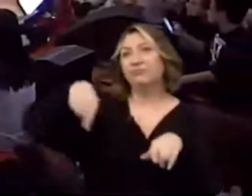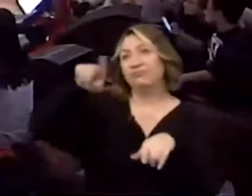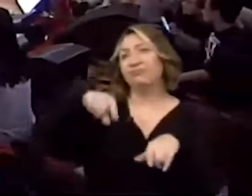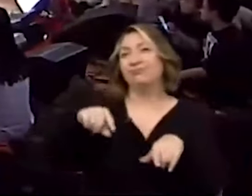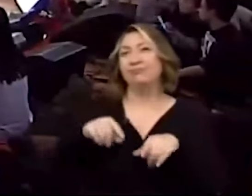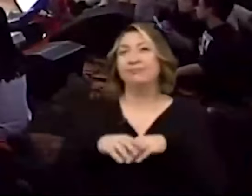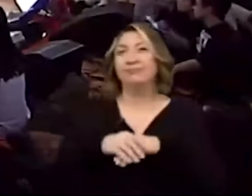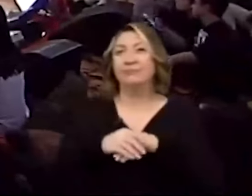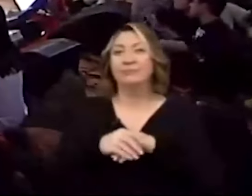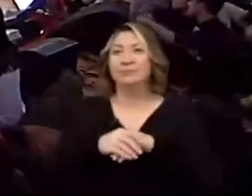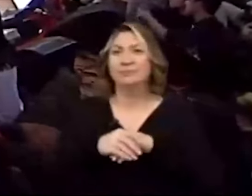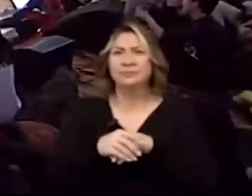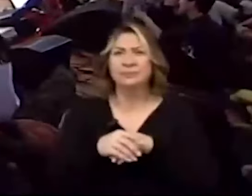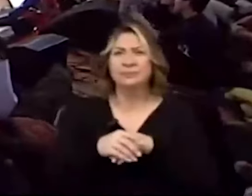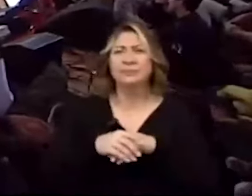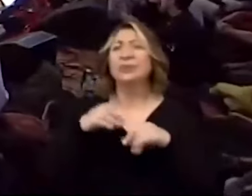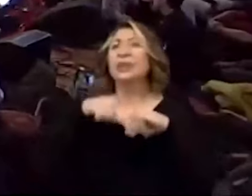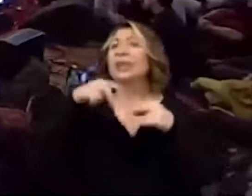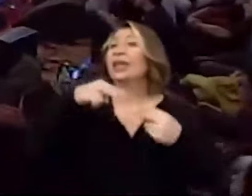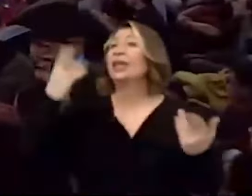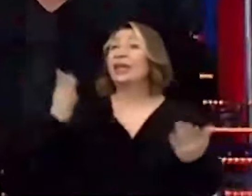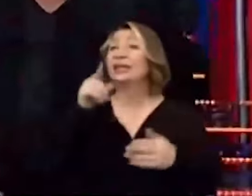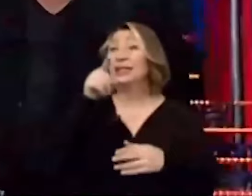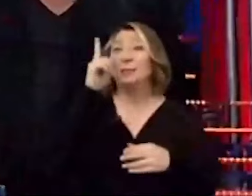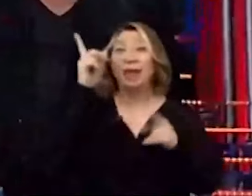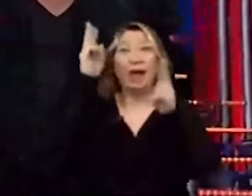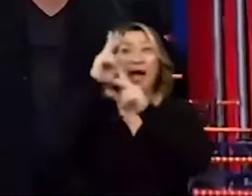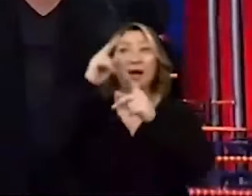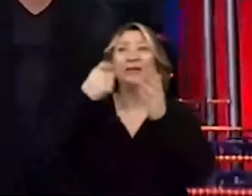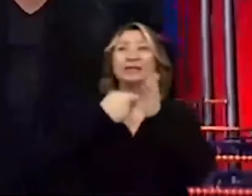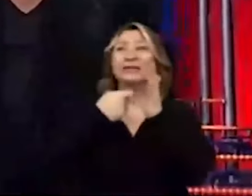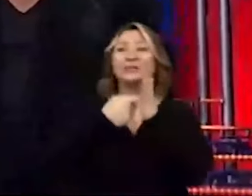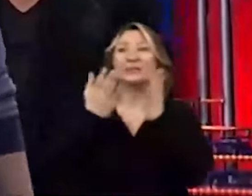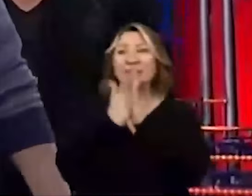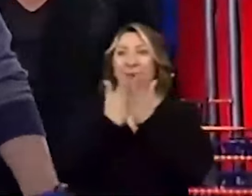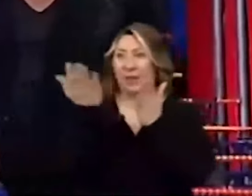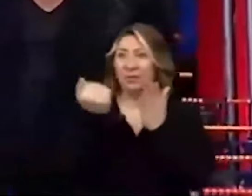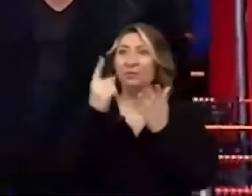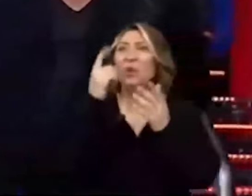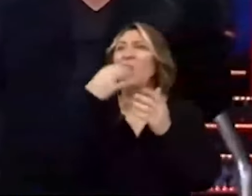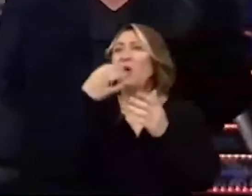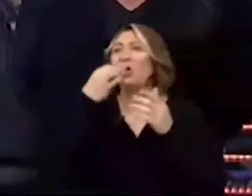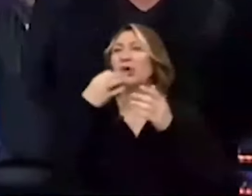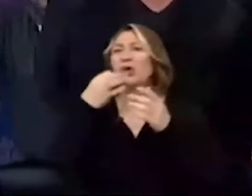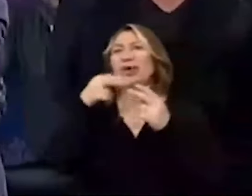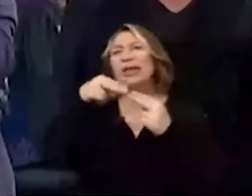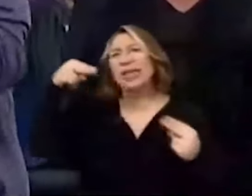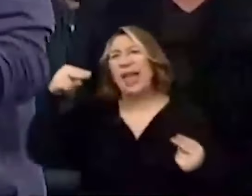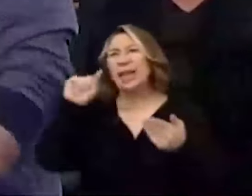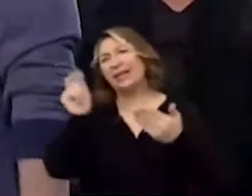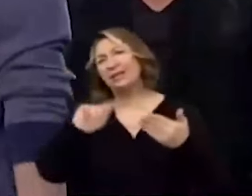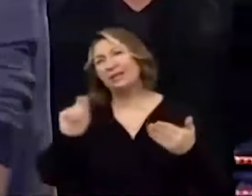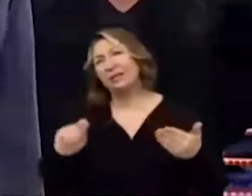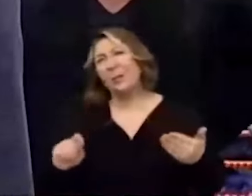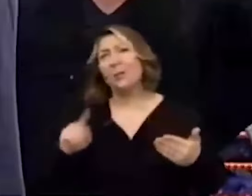Tamam. Şu alanı. Yazar oyun oynayacağız. Hikaye şu. Sizlerden bir hayali roman ismi alacağım. Sonra bir öykü yazacağım. Bir roman